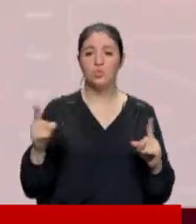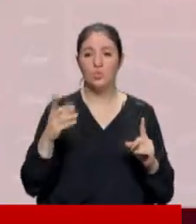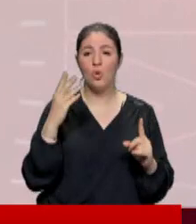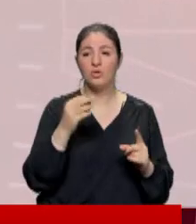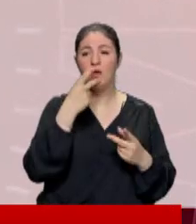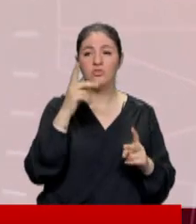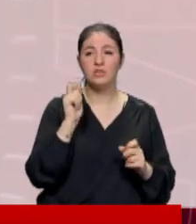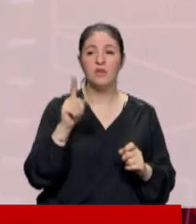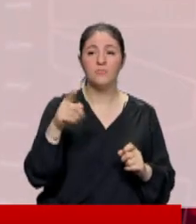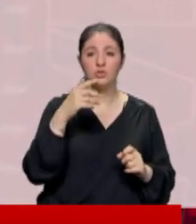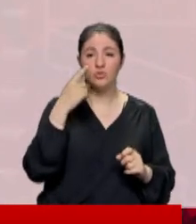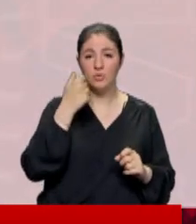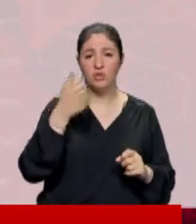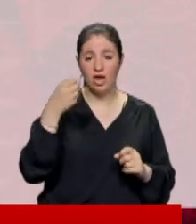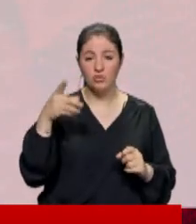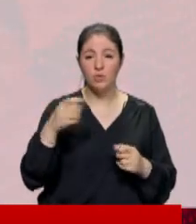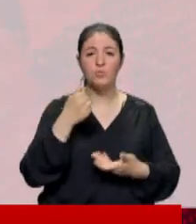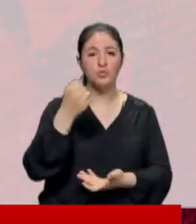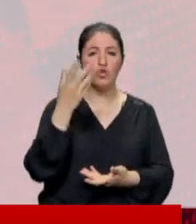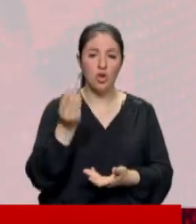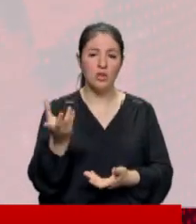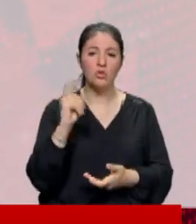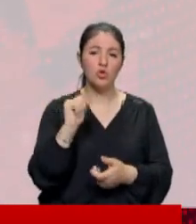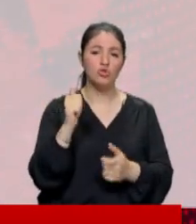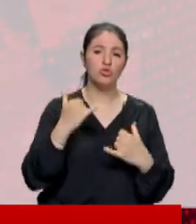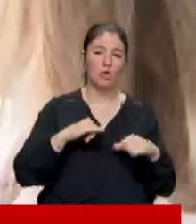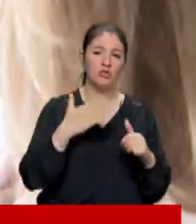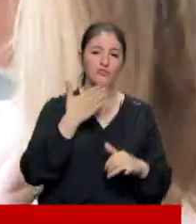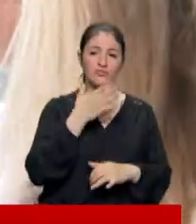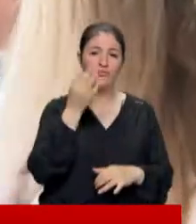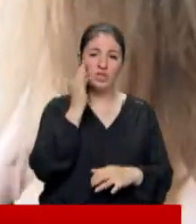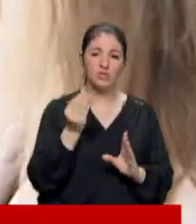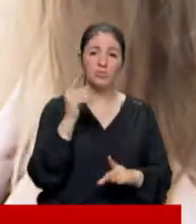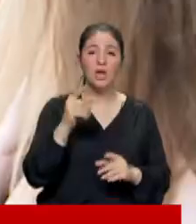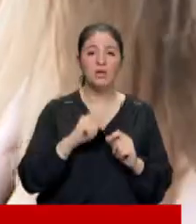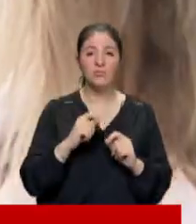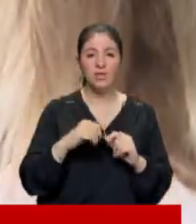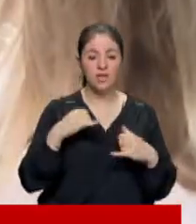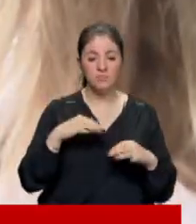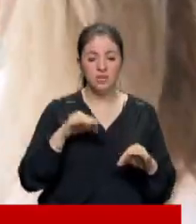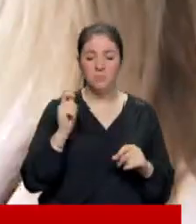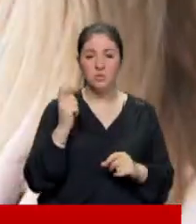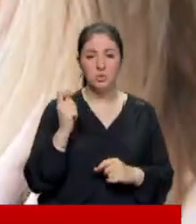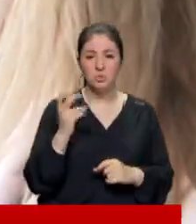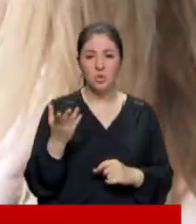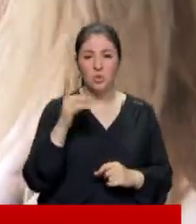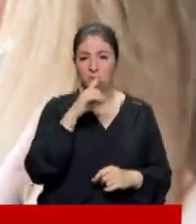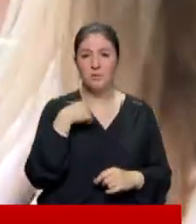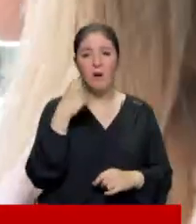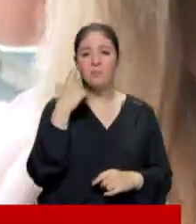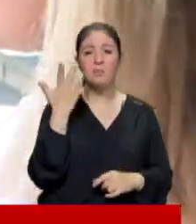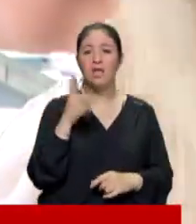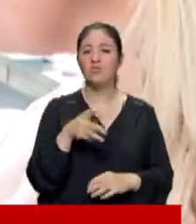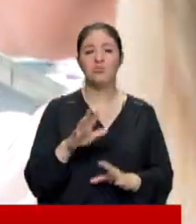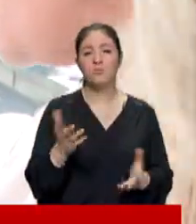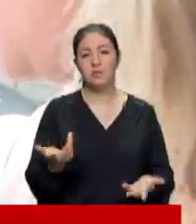açıkladı Cumhurbaşkanı Erdoğan. Bütçe ayırabilene 9 gün tatil fırsatı doğdu. Bu ekonomide tatil planı yapmak çok zor. O yüzden aklımdan bile